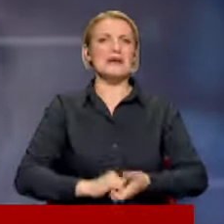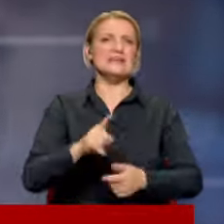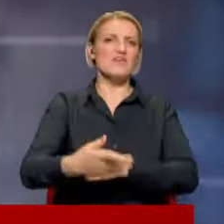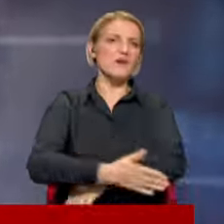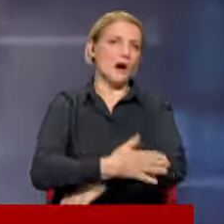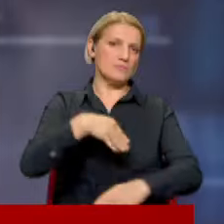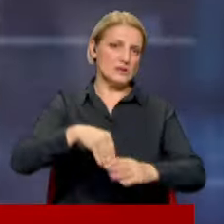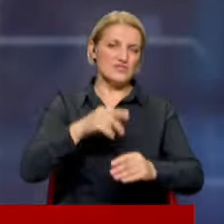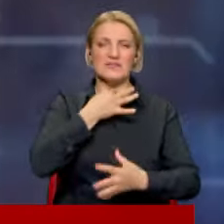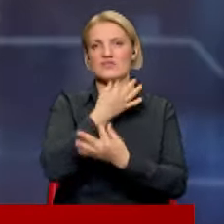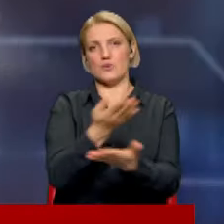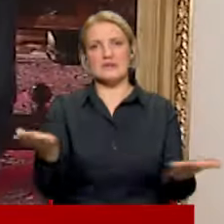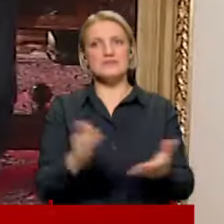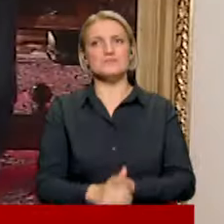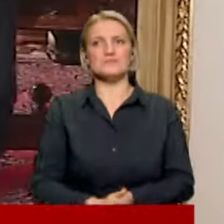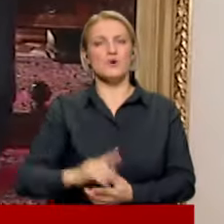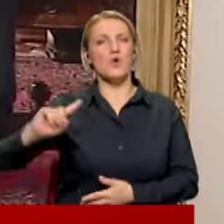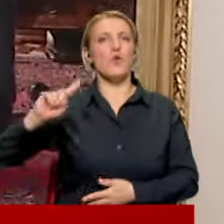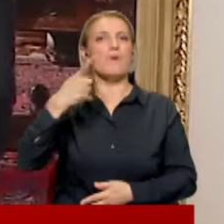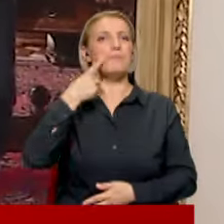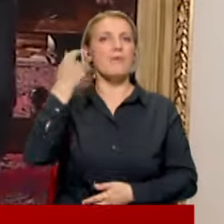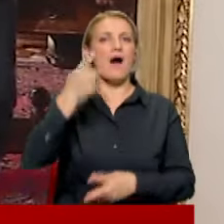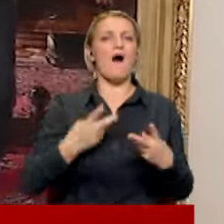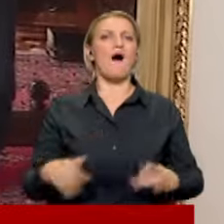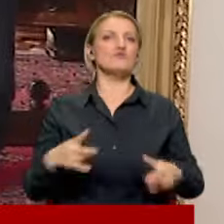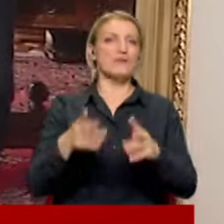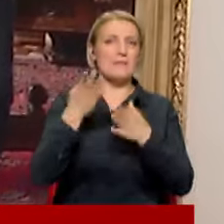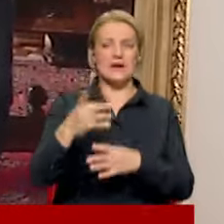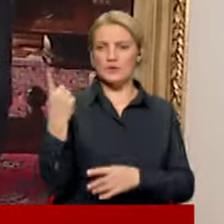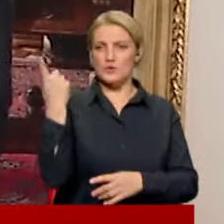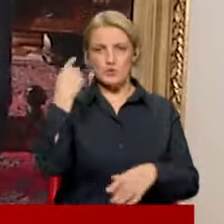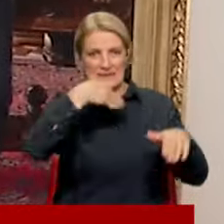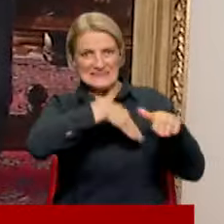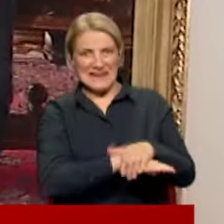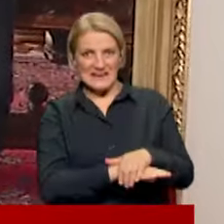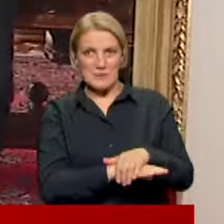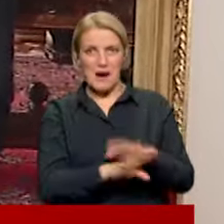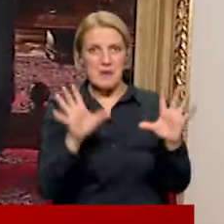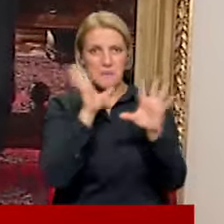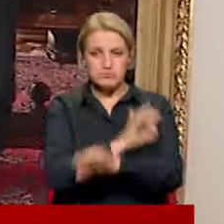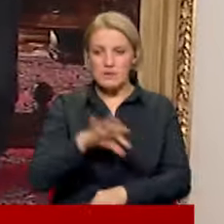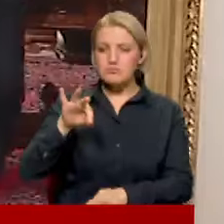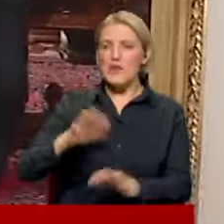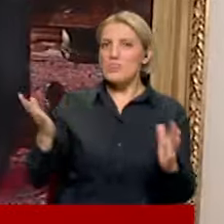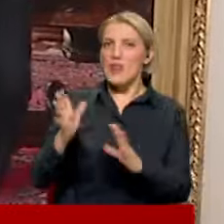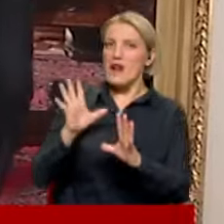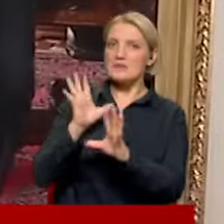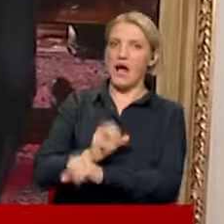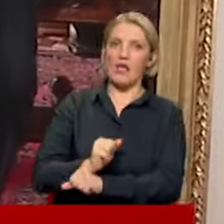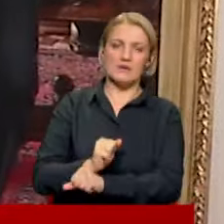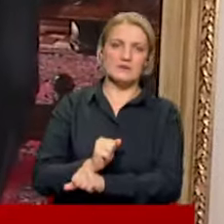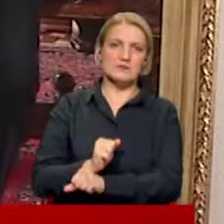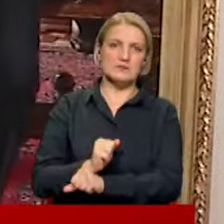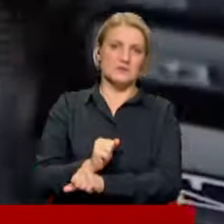yardımınız için teşekkür ederiz Ulaştırma Bakanlığın açıklamaları dünü saklama açıklamaları bugün neleri sakladığın